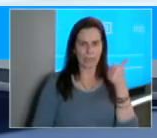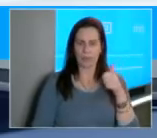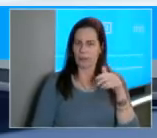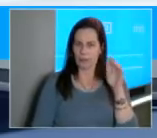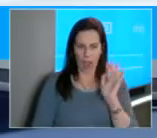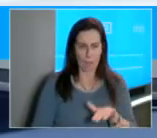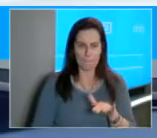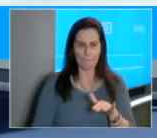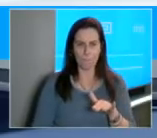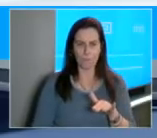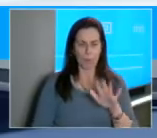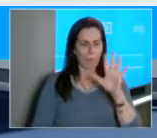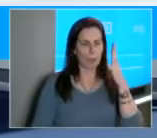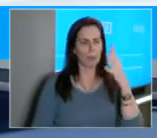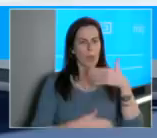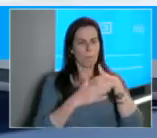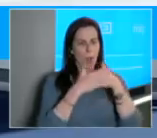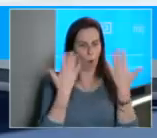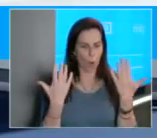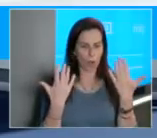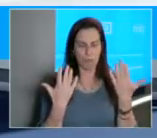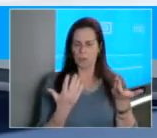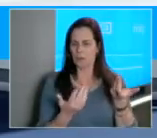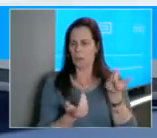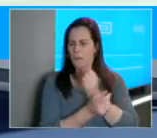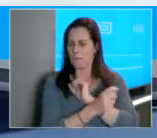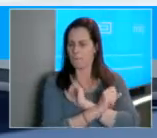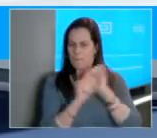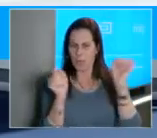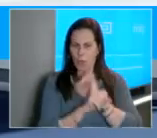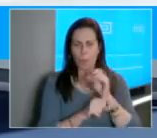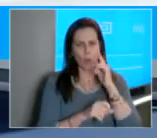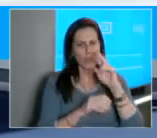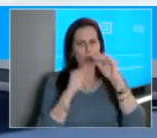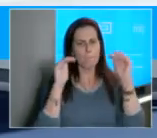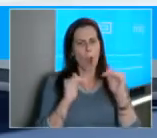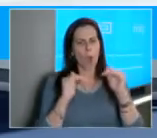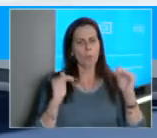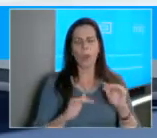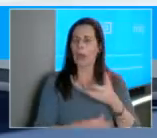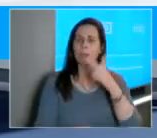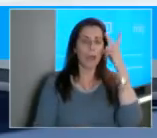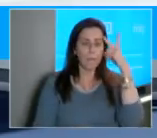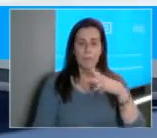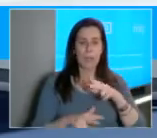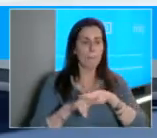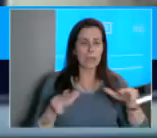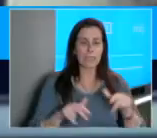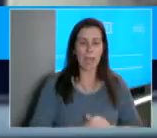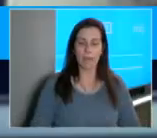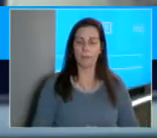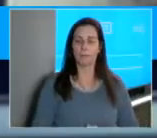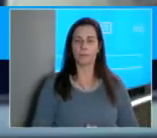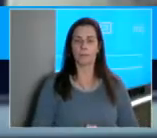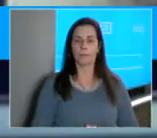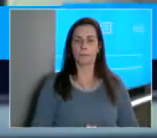גם בוקר יום חמישי, רצף של פיגועים, אנחנו רואים דעיכה. איך אתה מפרש את זה? אני חושב